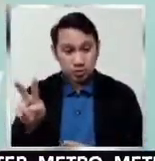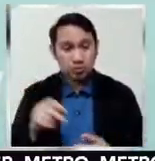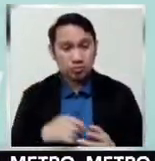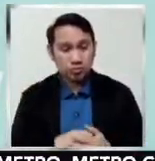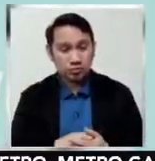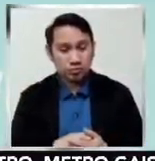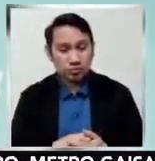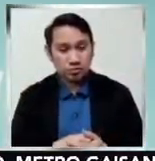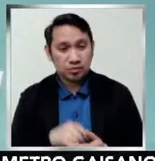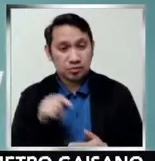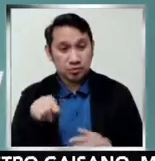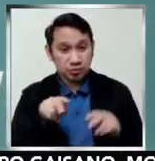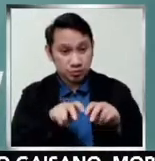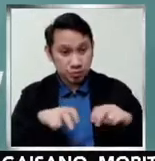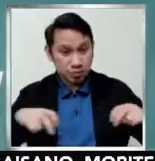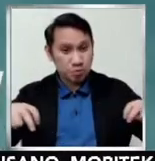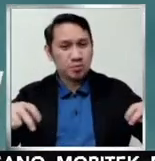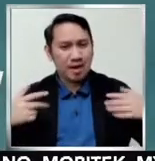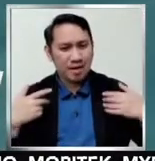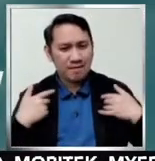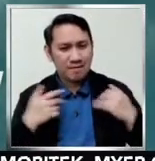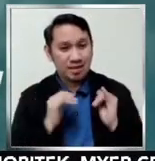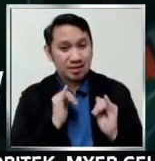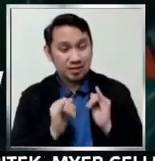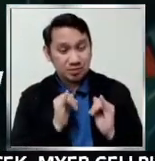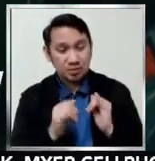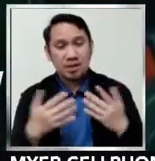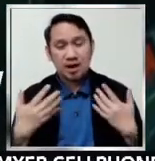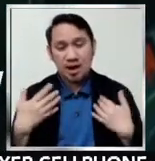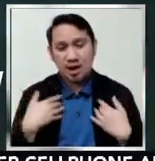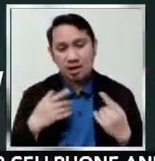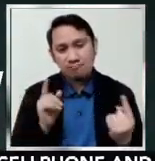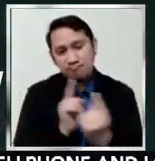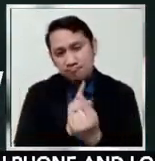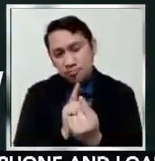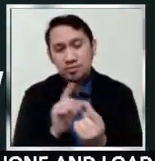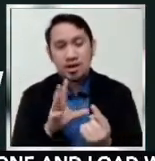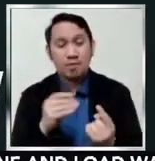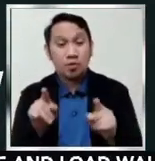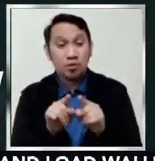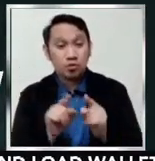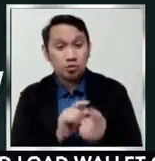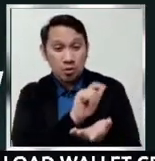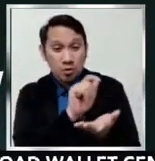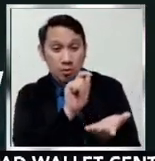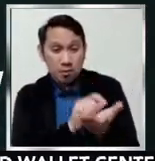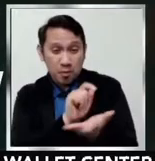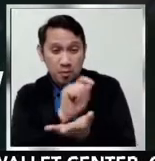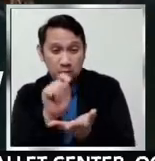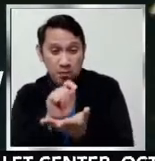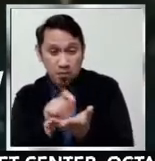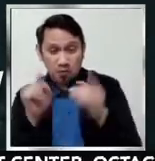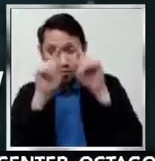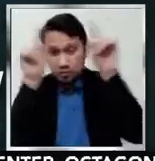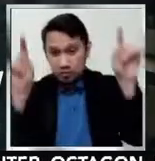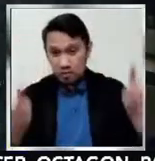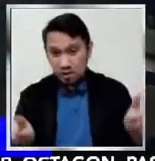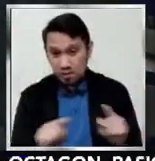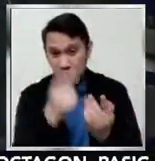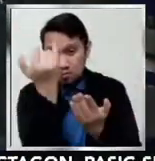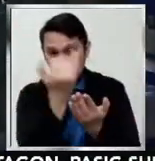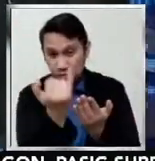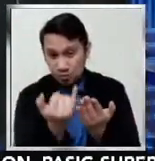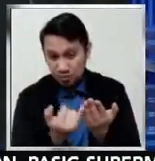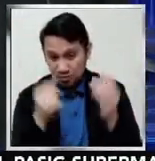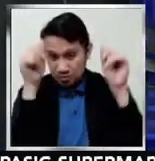interview. Maliban sa meet and greet event, pipirmahan din ang cast ang limited edition posters ng Voltes 5 Legacy. This time, part